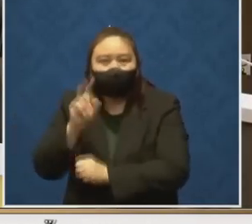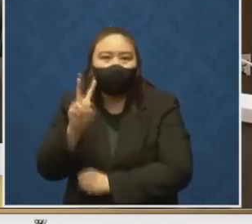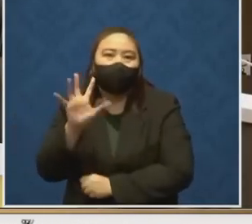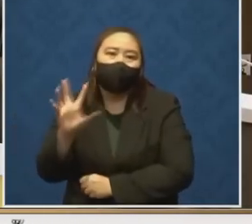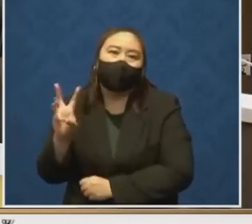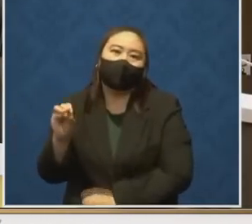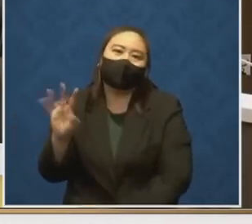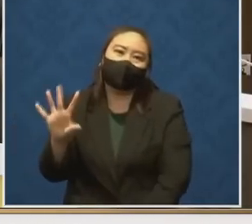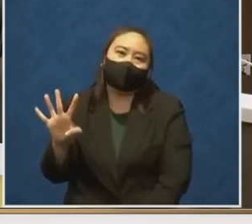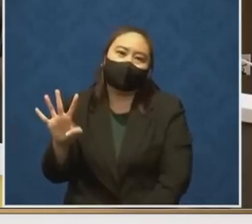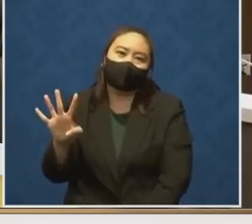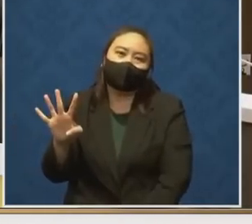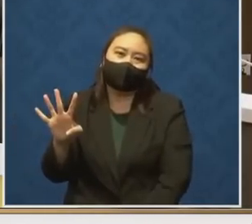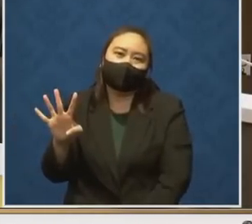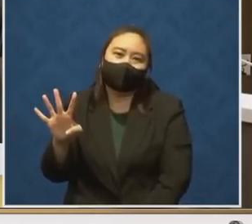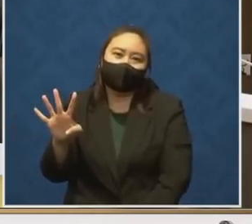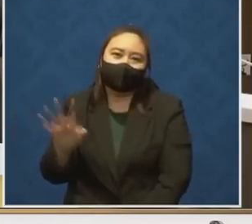อง